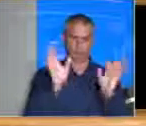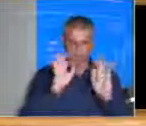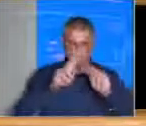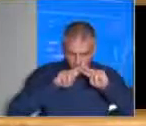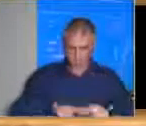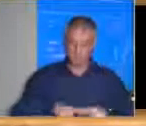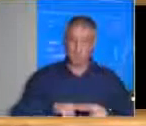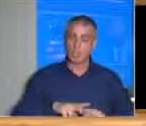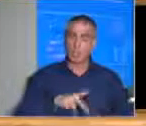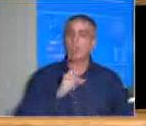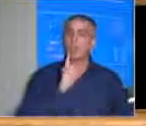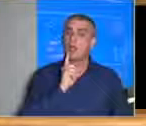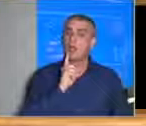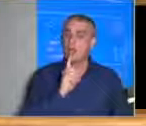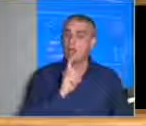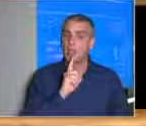پا برجاست.